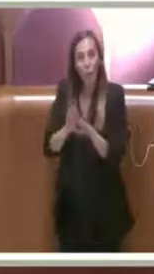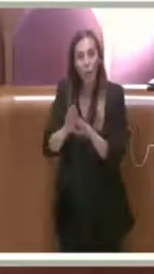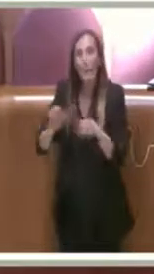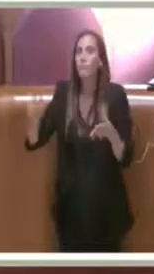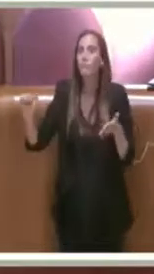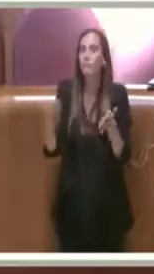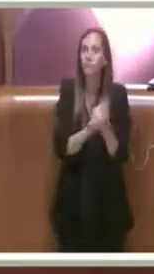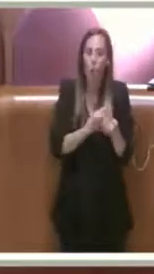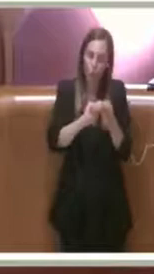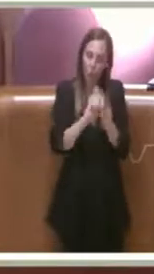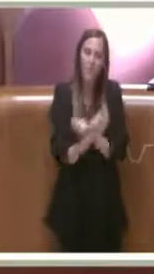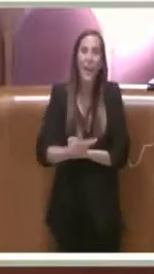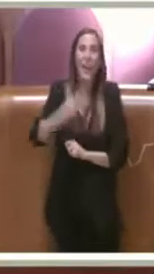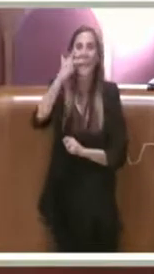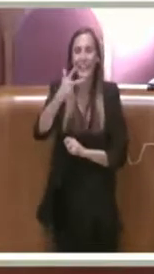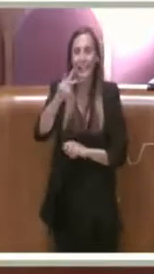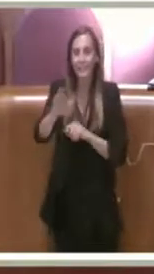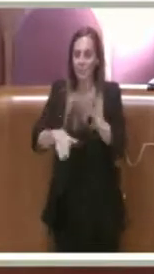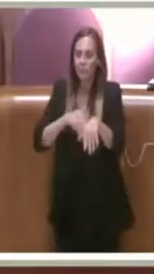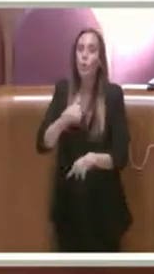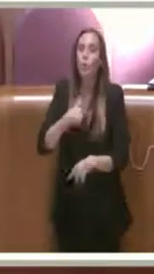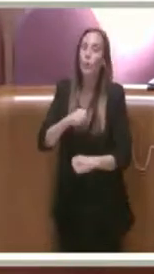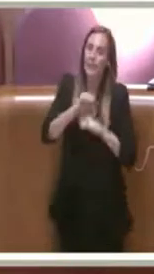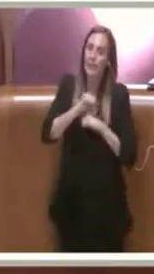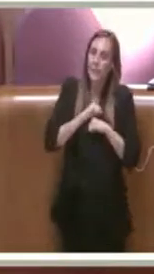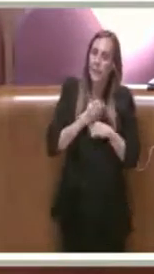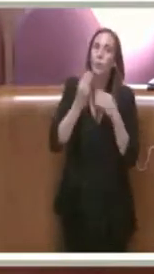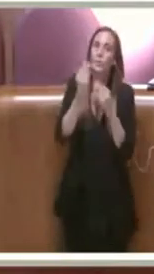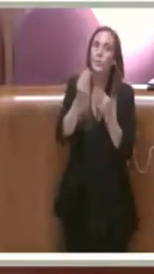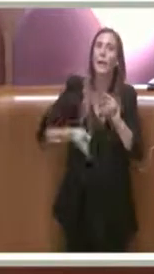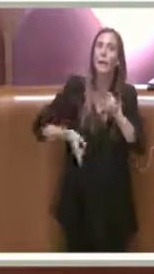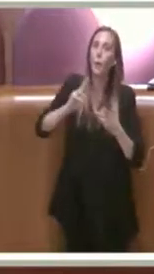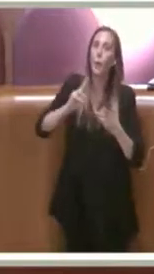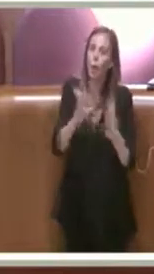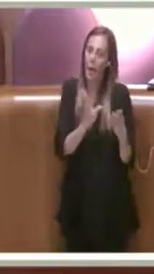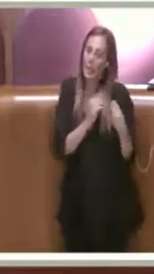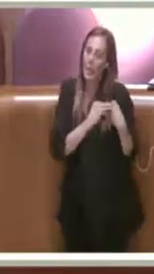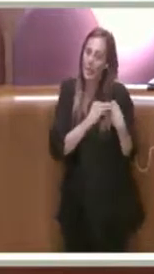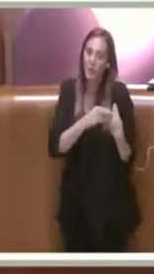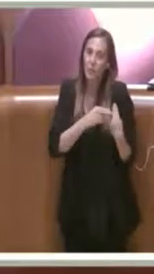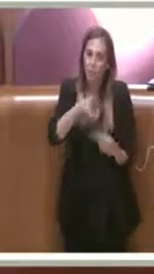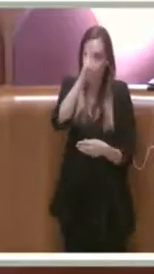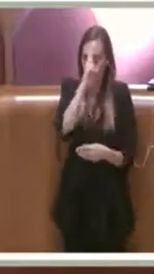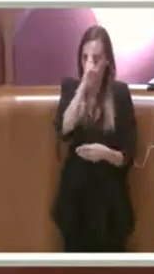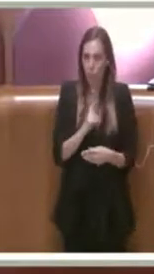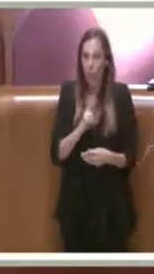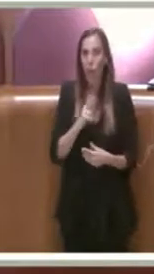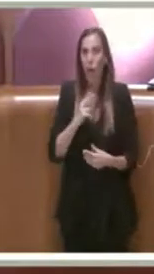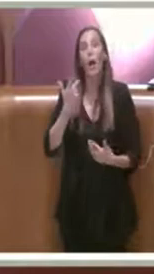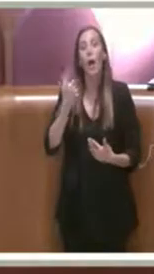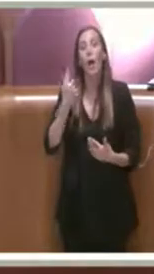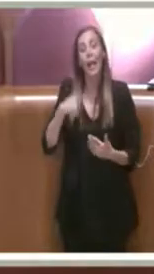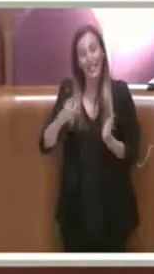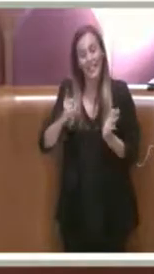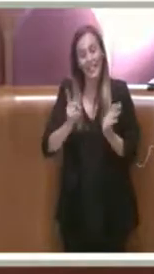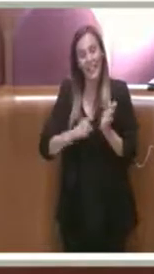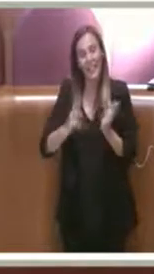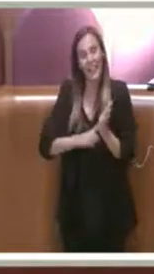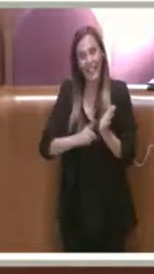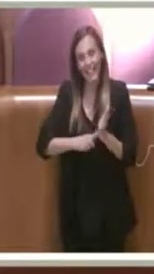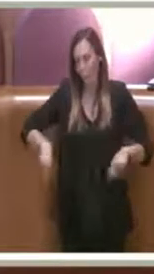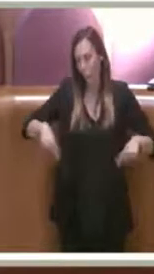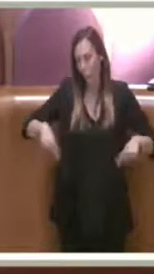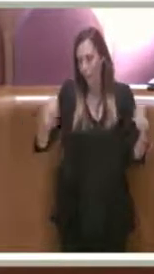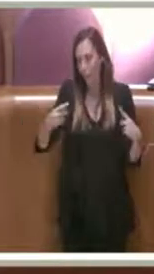dare un segnale di responsabilizzazione del ruolo anche in questo senso. Rispetto ai diritti delle opposizioni e quindi dei gruppi